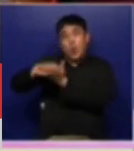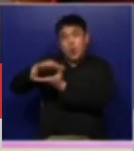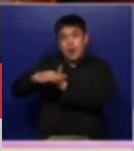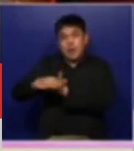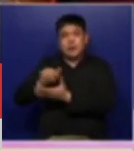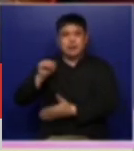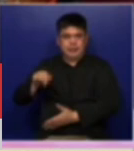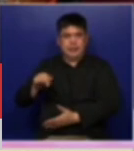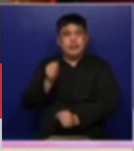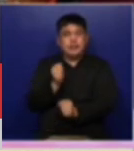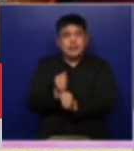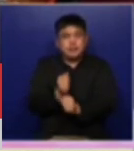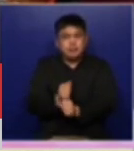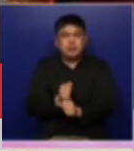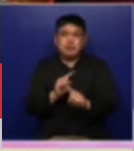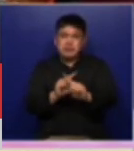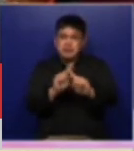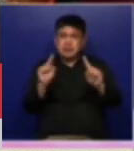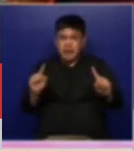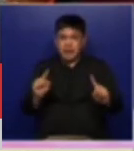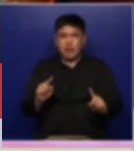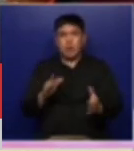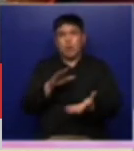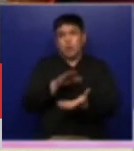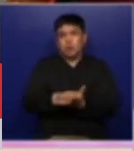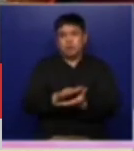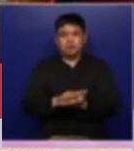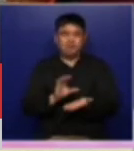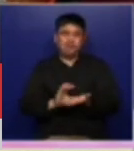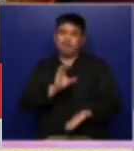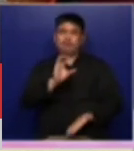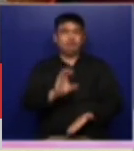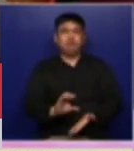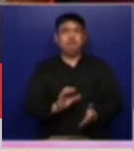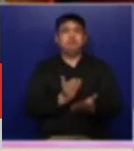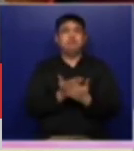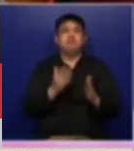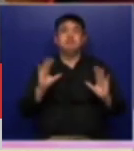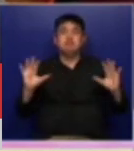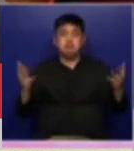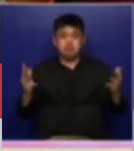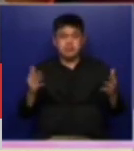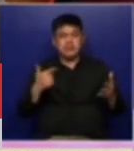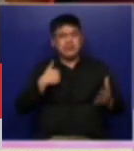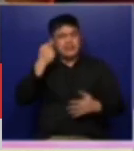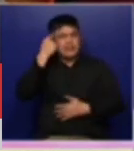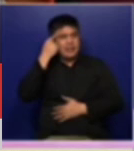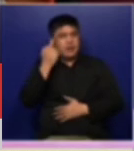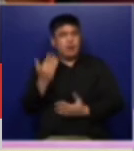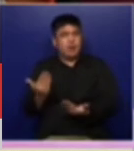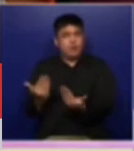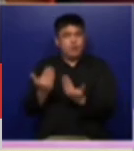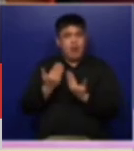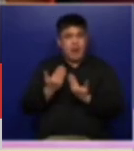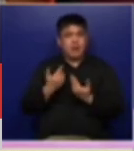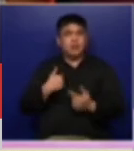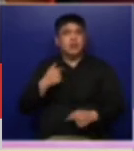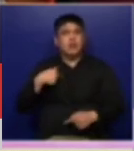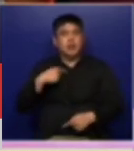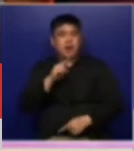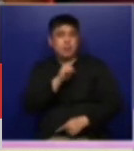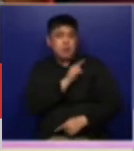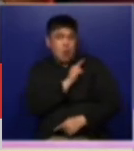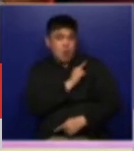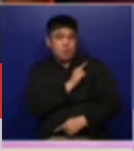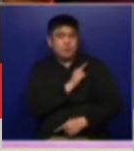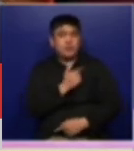ยาขึ้นแต่เนื่องจากโรงเรียนไม่มีงบประมาณในการก่อสร้างจึงประสานมายังหน่วยงานที่เกี่ยว